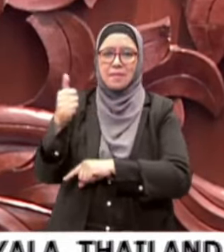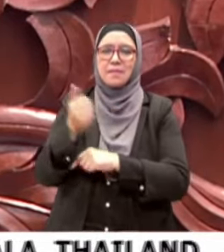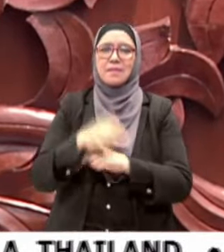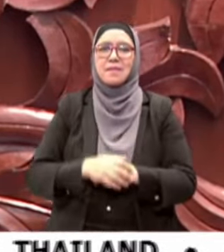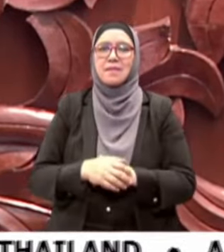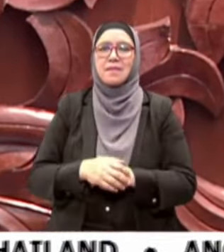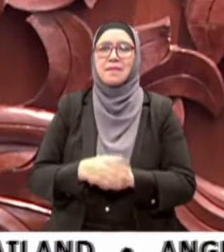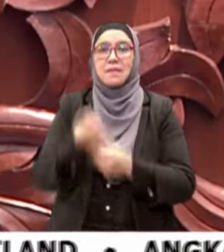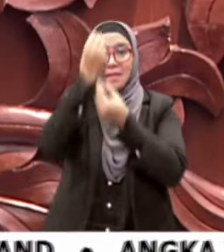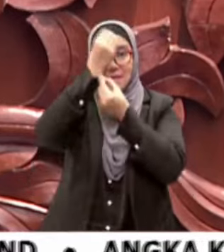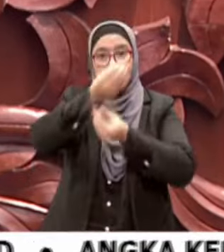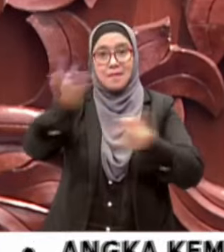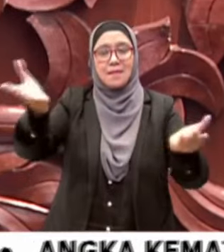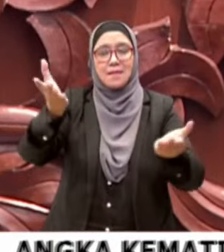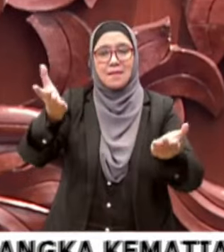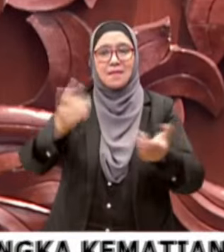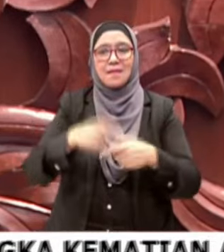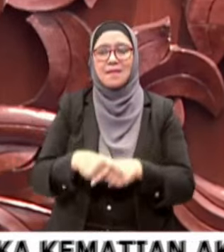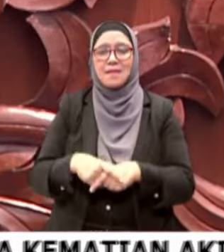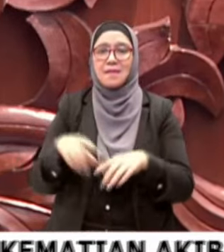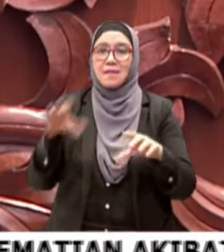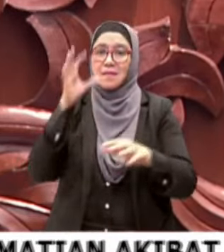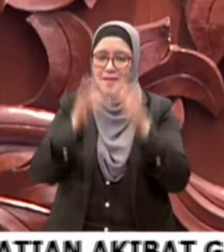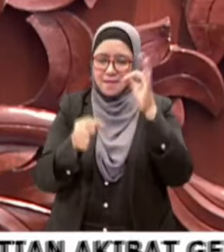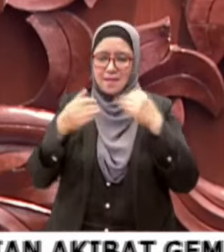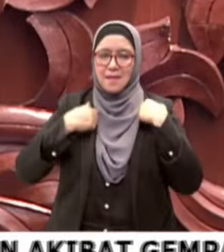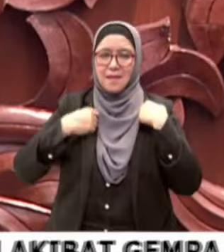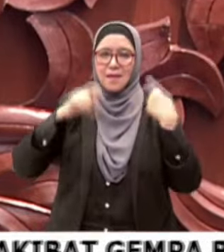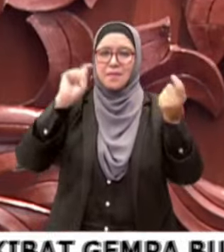dibuat jika terdapat sebaran perubahan itu